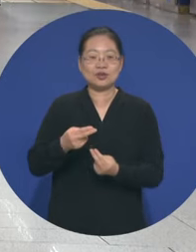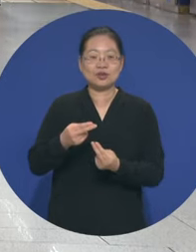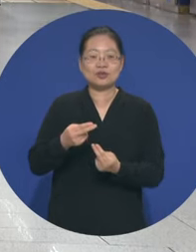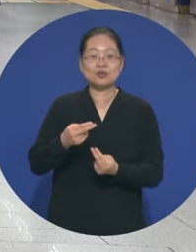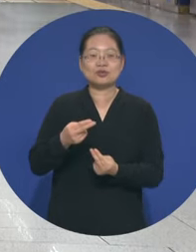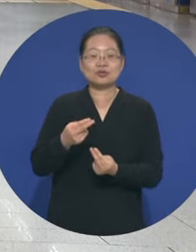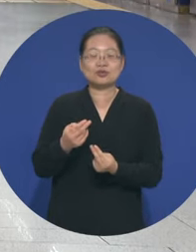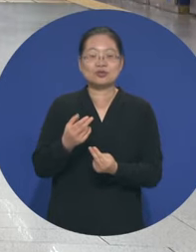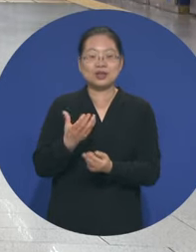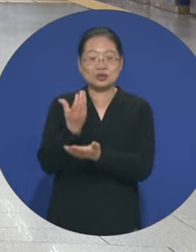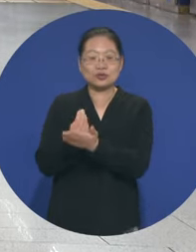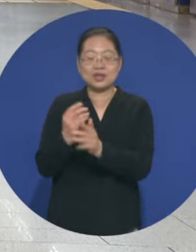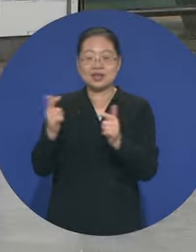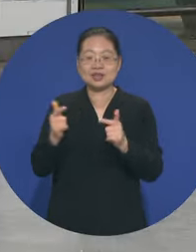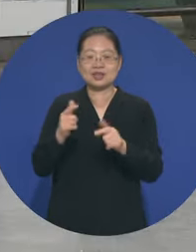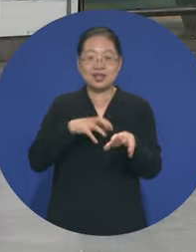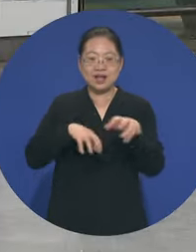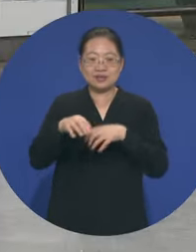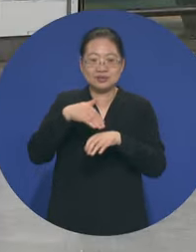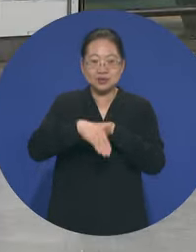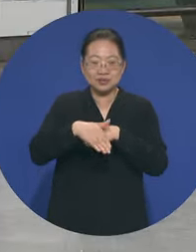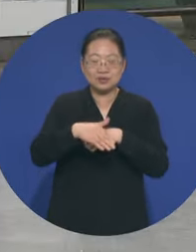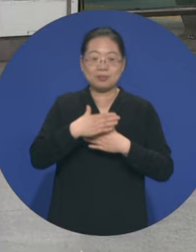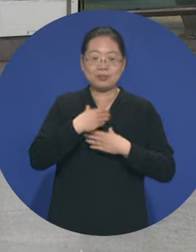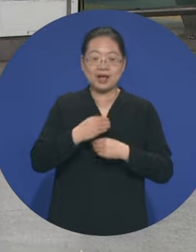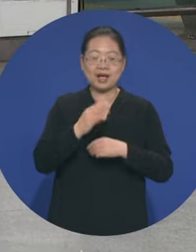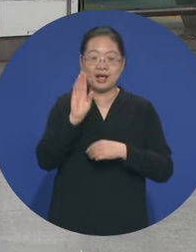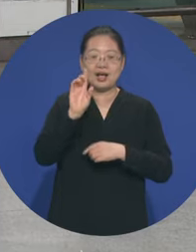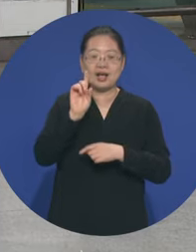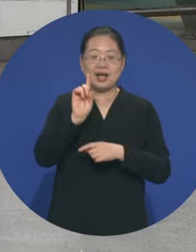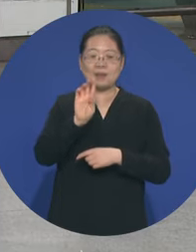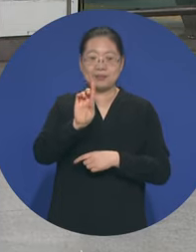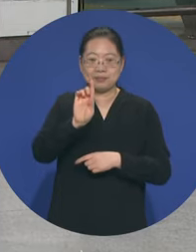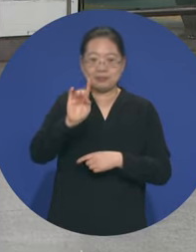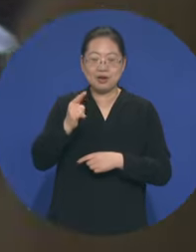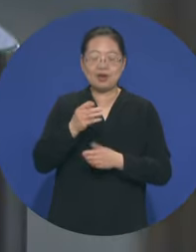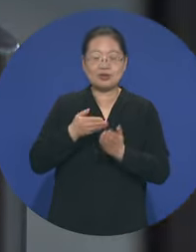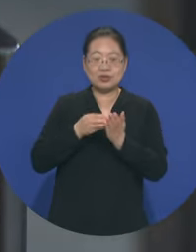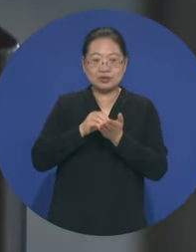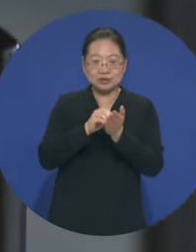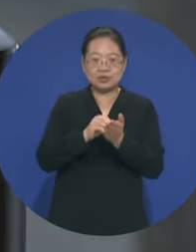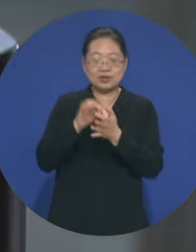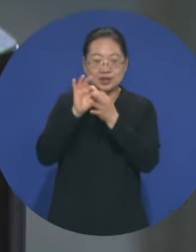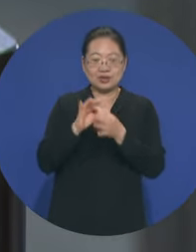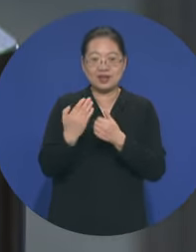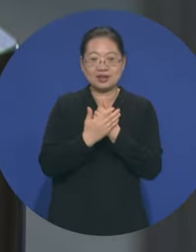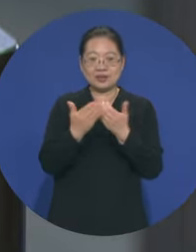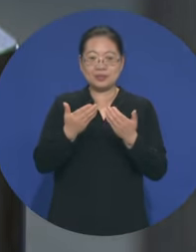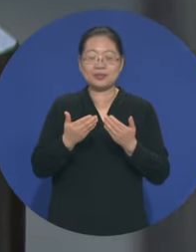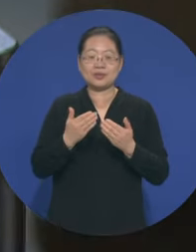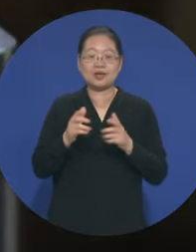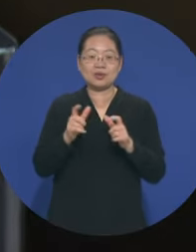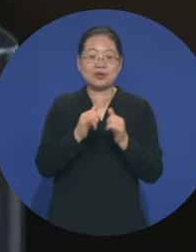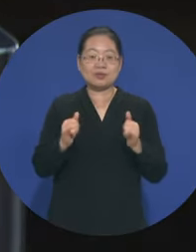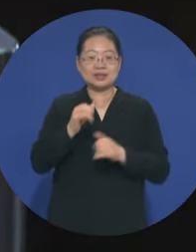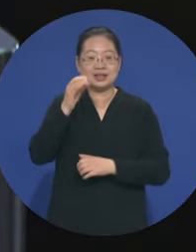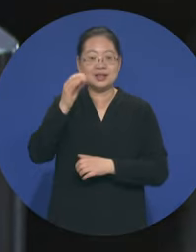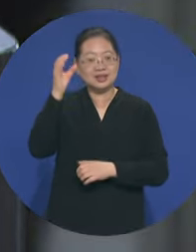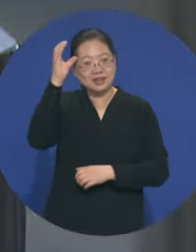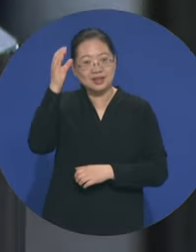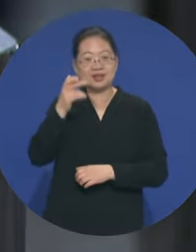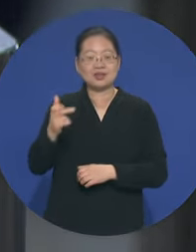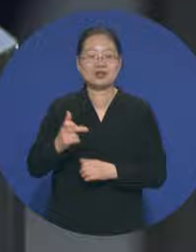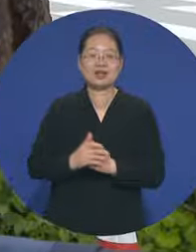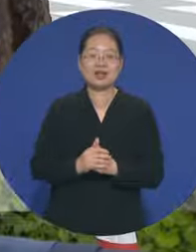충전이 아닌 환급 방식으로 편리함을 더했습니다. 한 번 등록으로 쭉 혜택을 받을 수 있습니다. 도민들 기대도